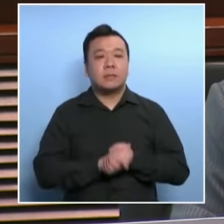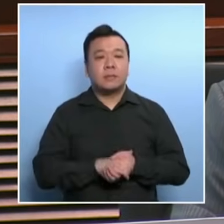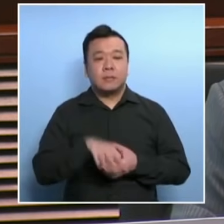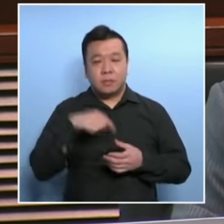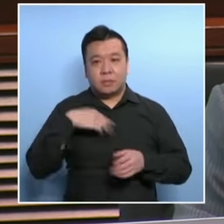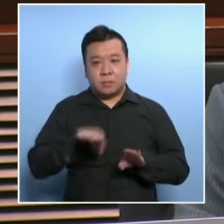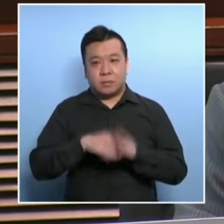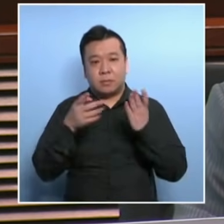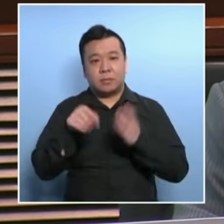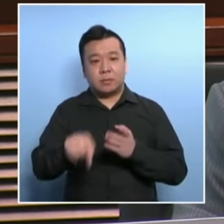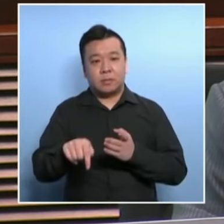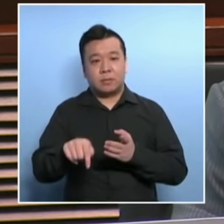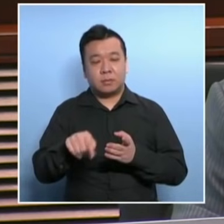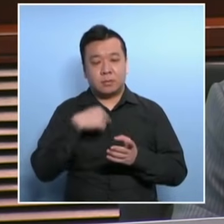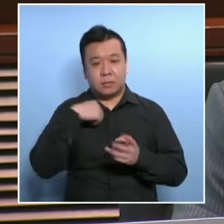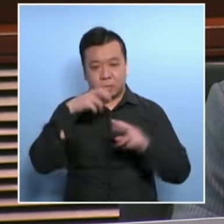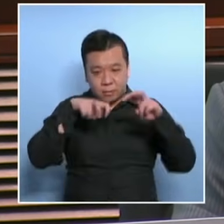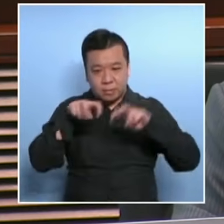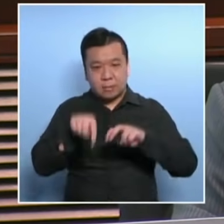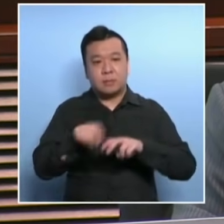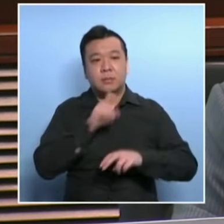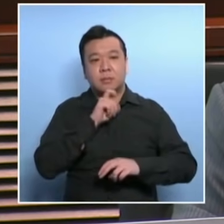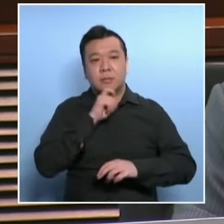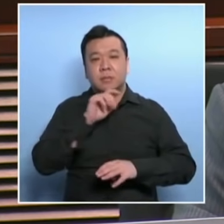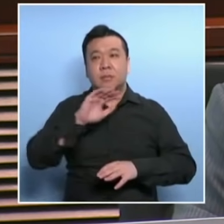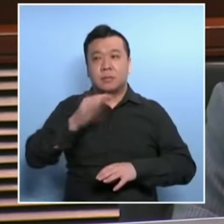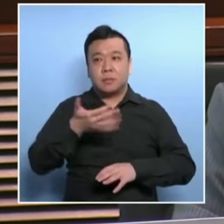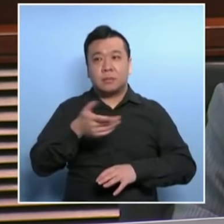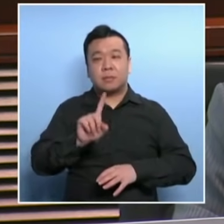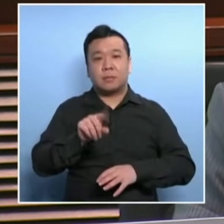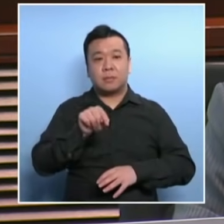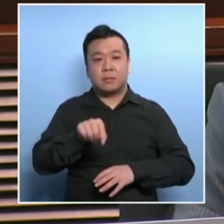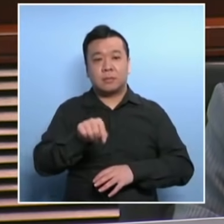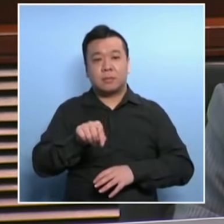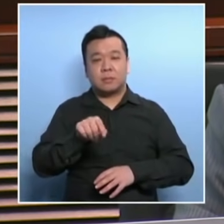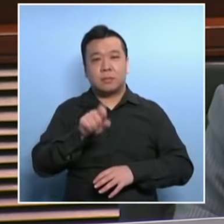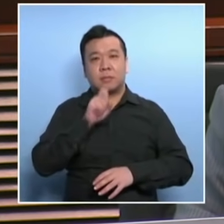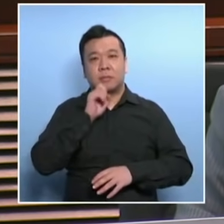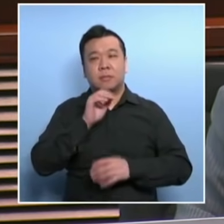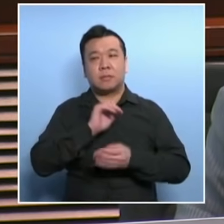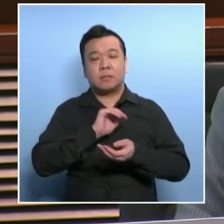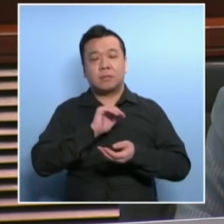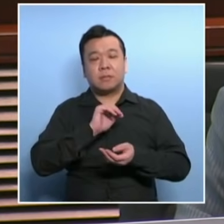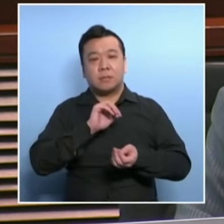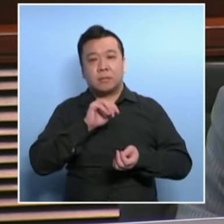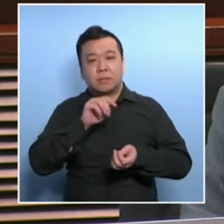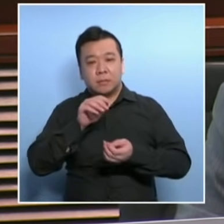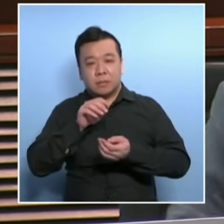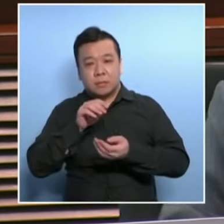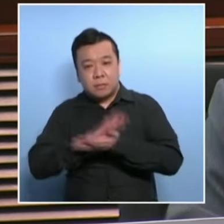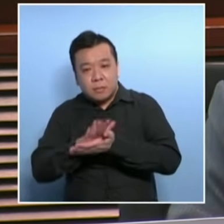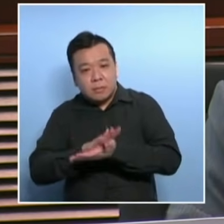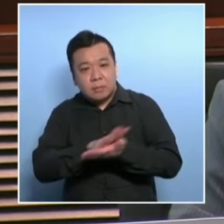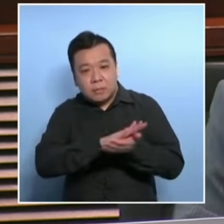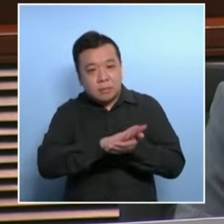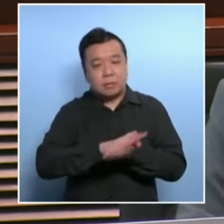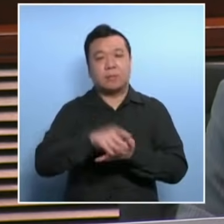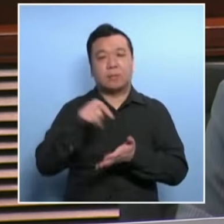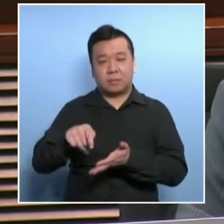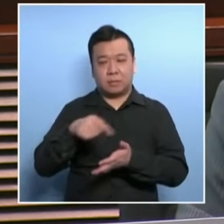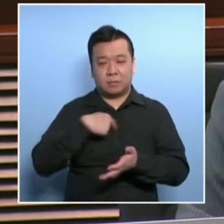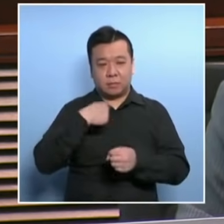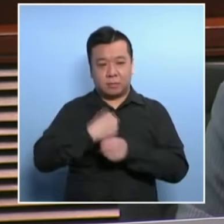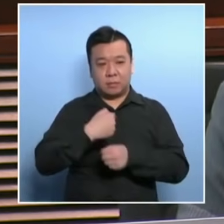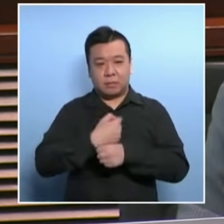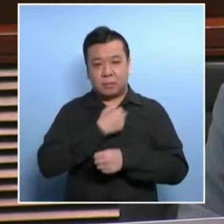開始有計劃去研究呢樣嘢，但係因為過去嗰段時間我哋處理啲個案咧。同埋有好多即係跟進嘅工作，我哋未做